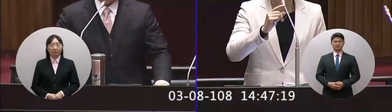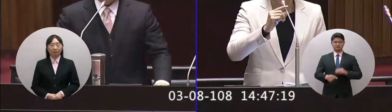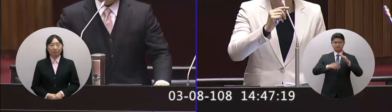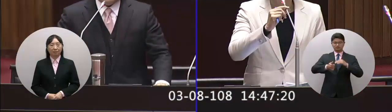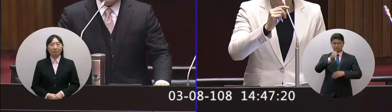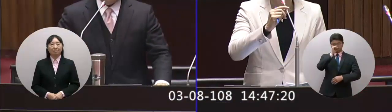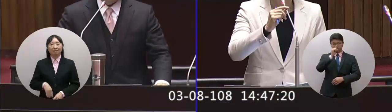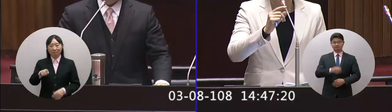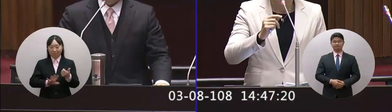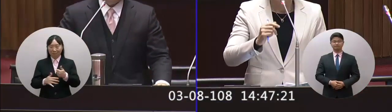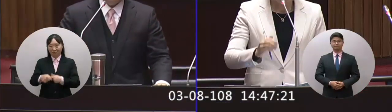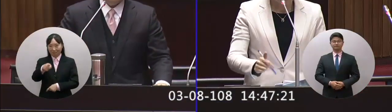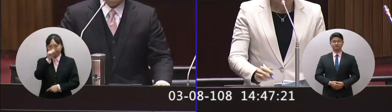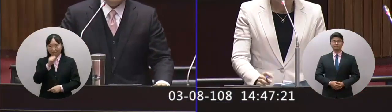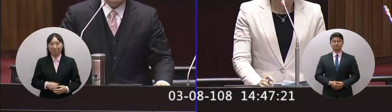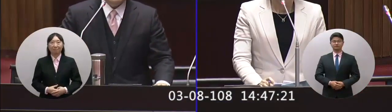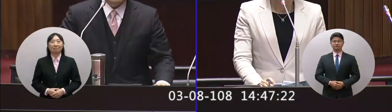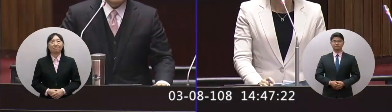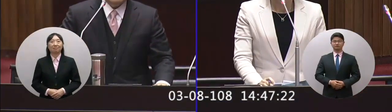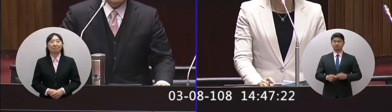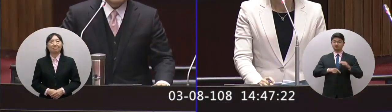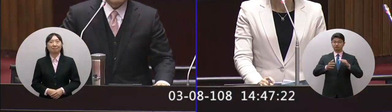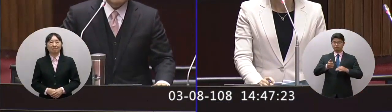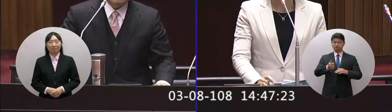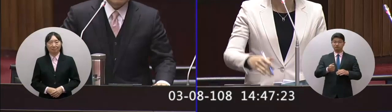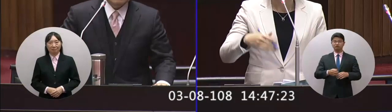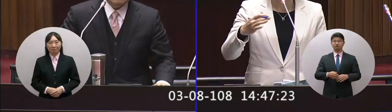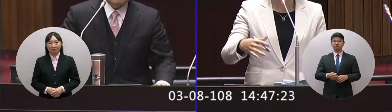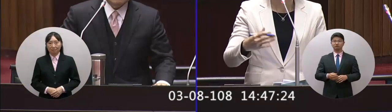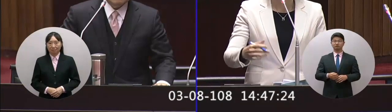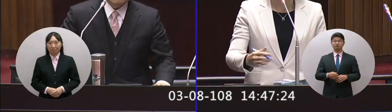院长好。 哎，委员你好。 院长，